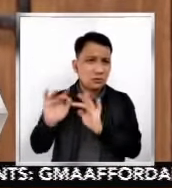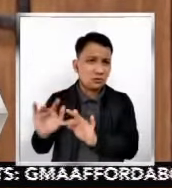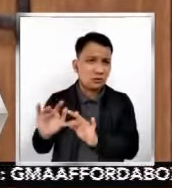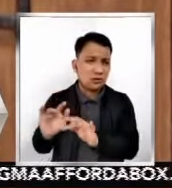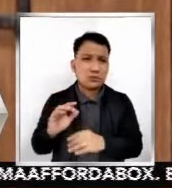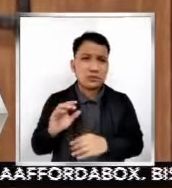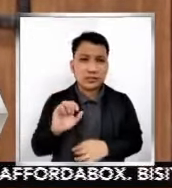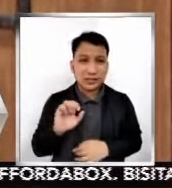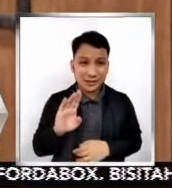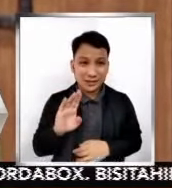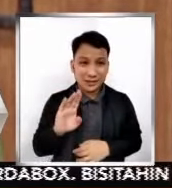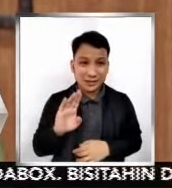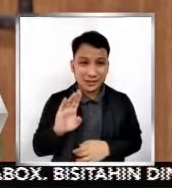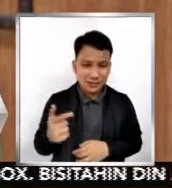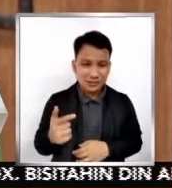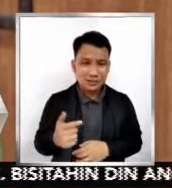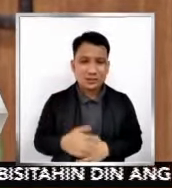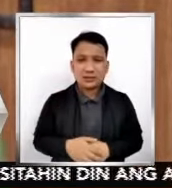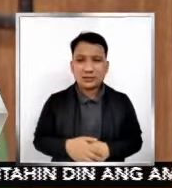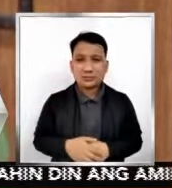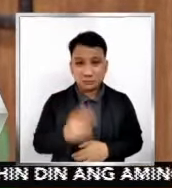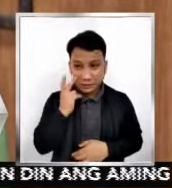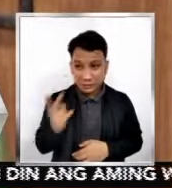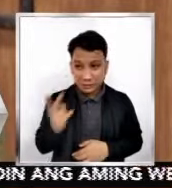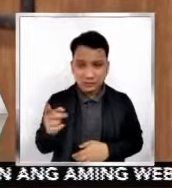sana siya. Sana